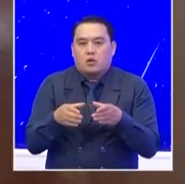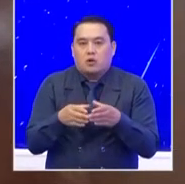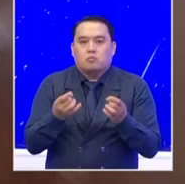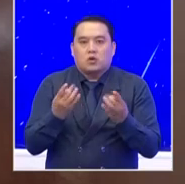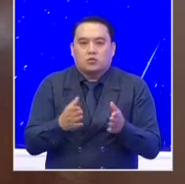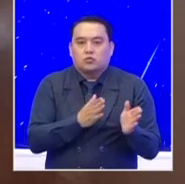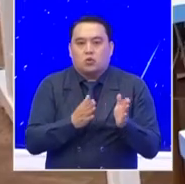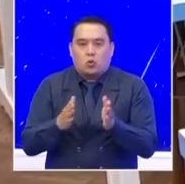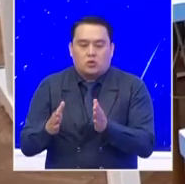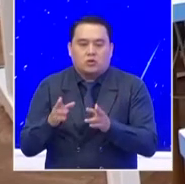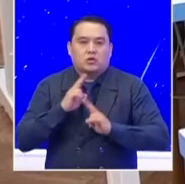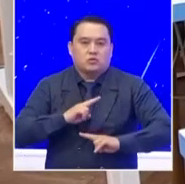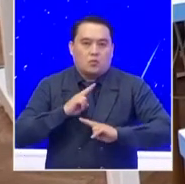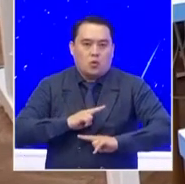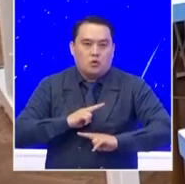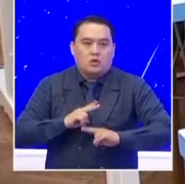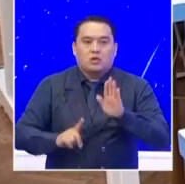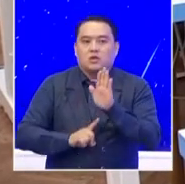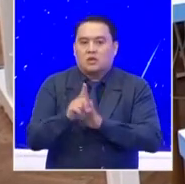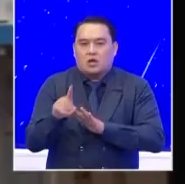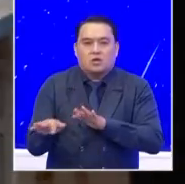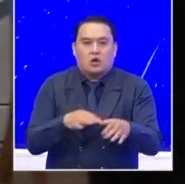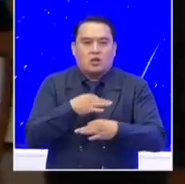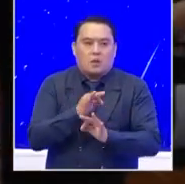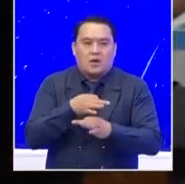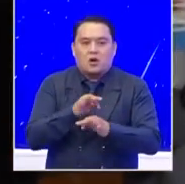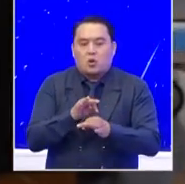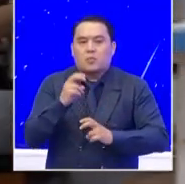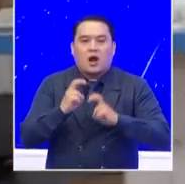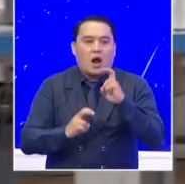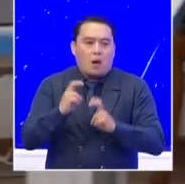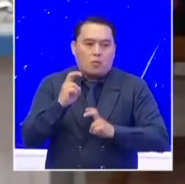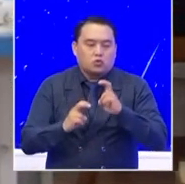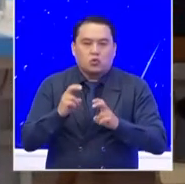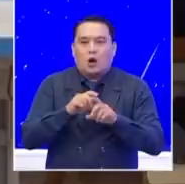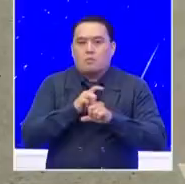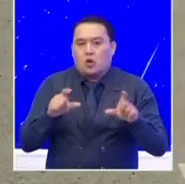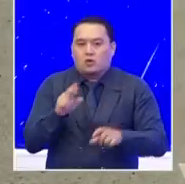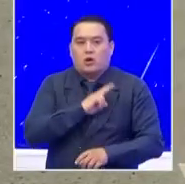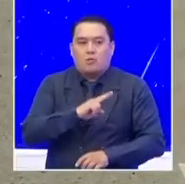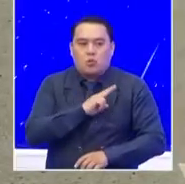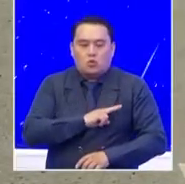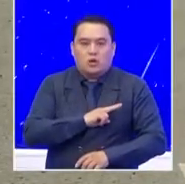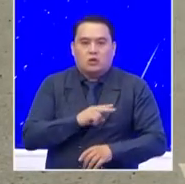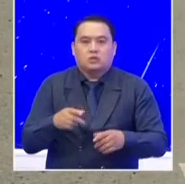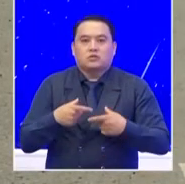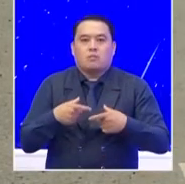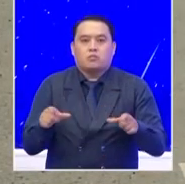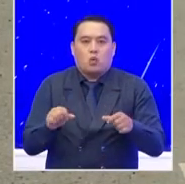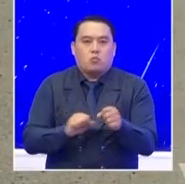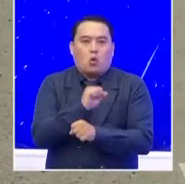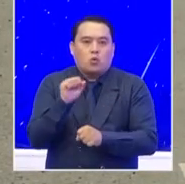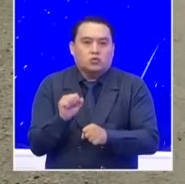обычном, недистанционном режиме. Заработали все виды лабораторий, промышленные производственные объекты. И главное, сняты санитарные